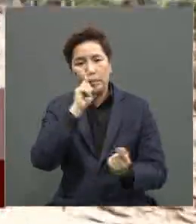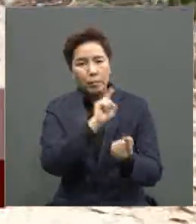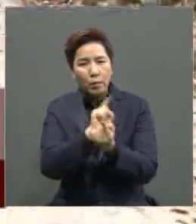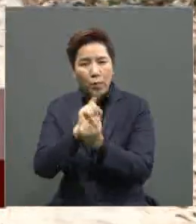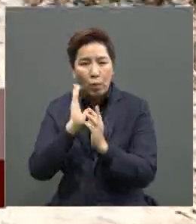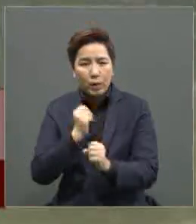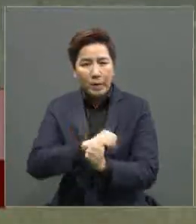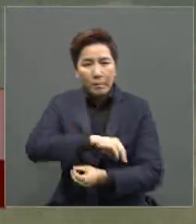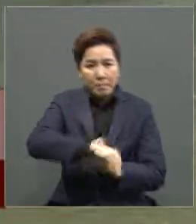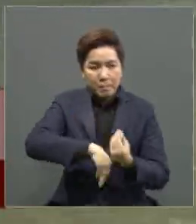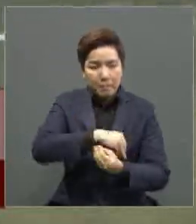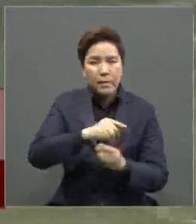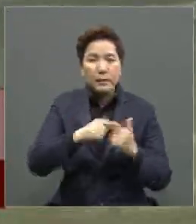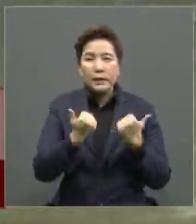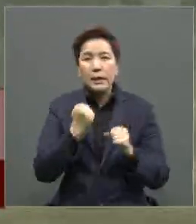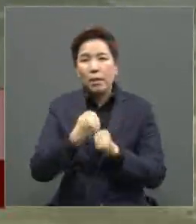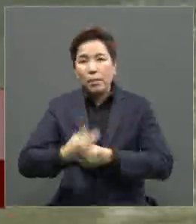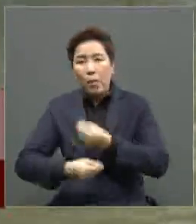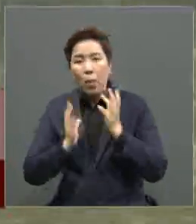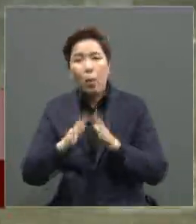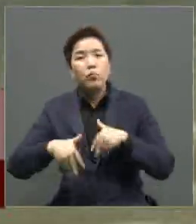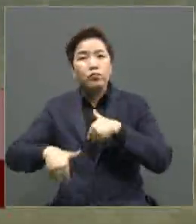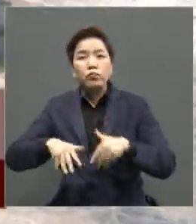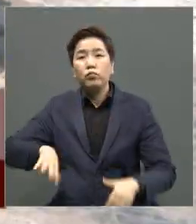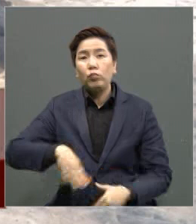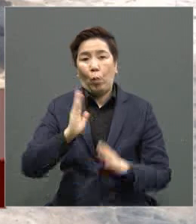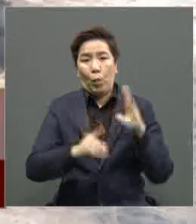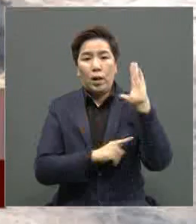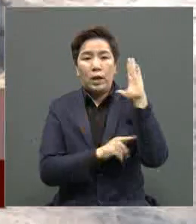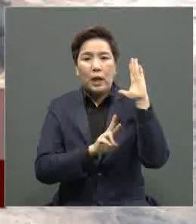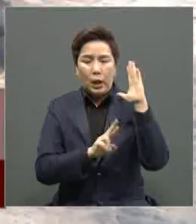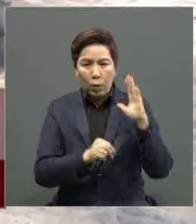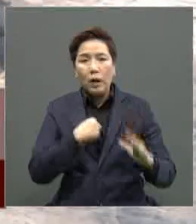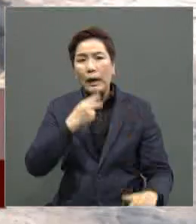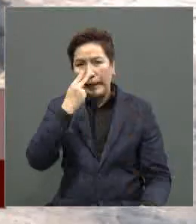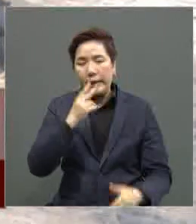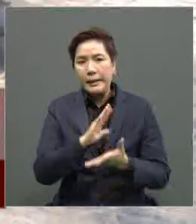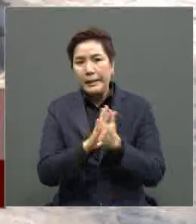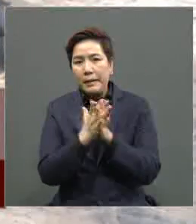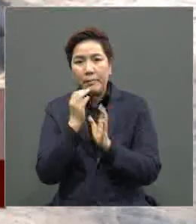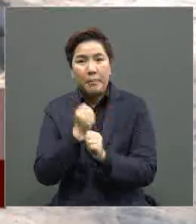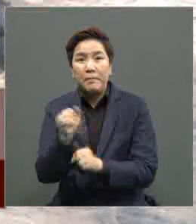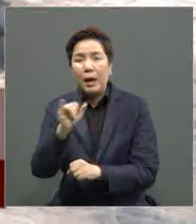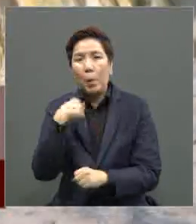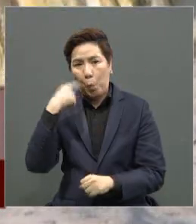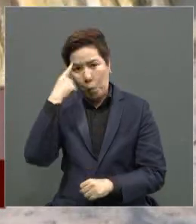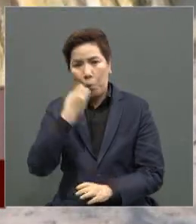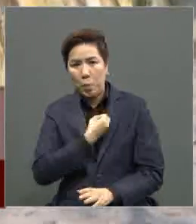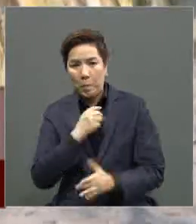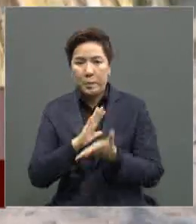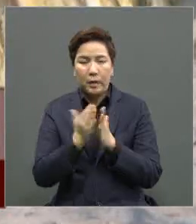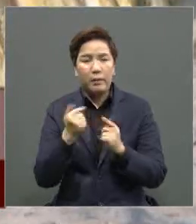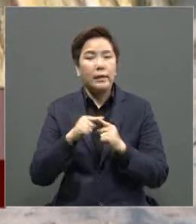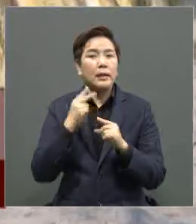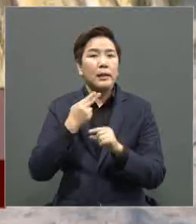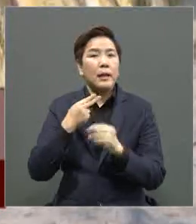จะเป็นผู้ประกอบการหรือแม้กระทั่งประชาชนทั่วไปส่วนใหญ่มองเห็นความเปลี่ยนแปลงตั้งแต่ยังไม่เริ่มงานค่ะอย่างเช่นที่โร